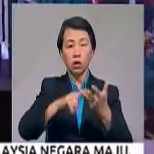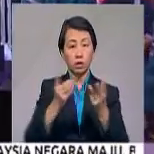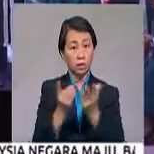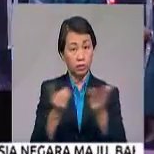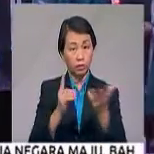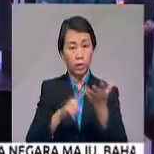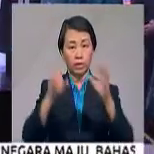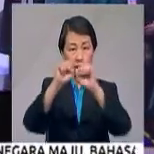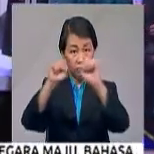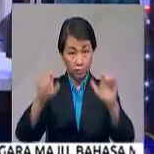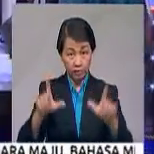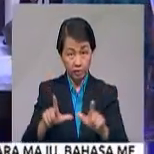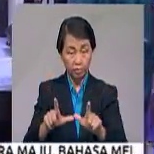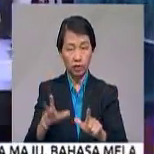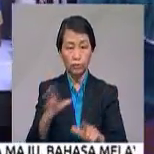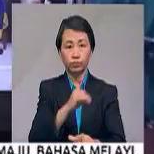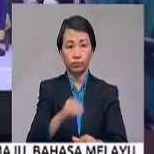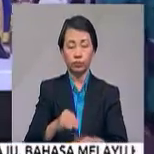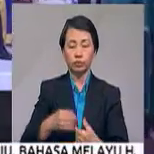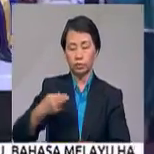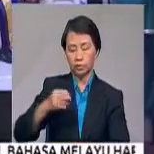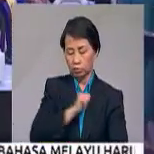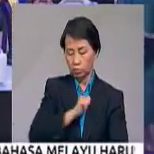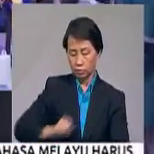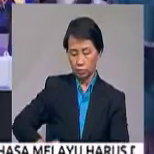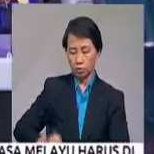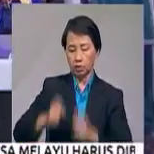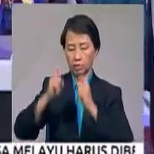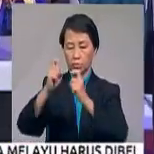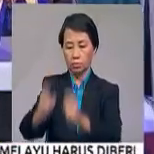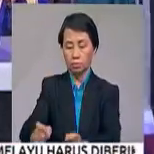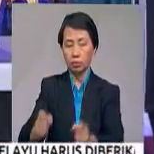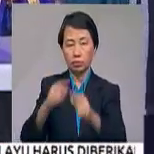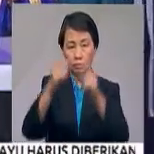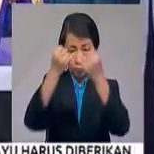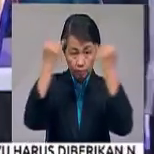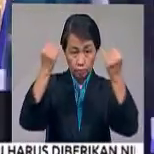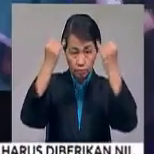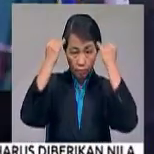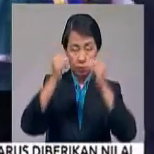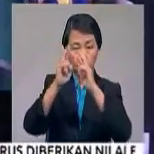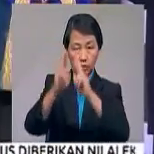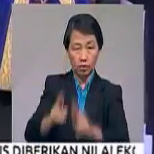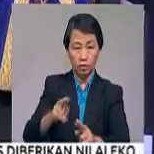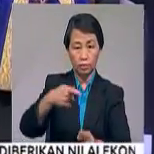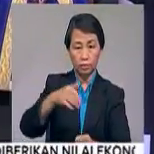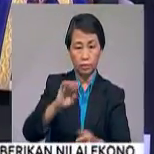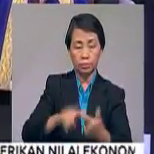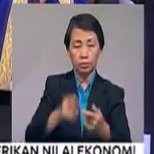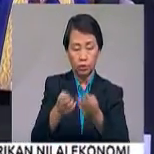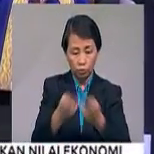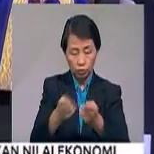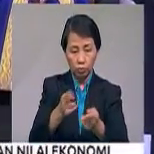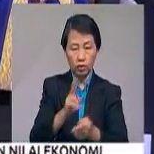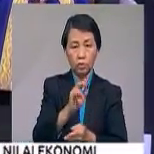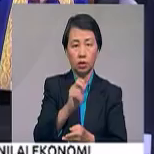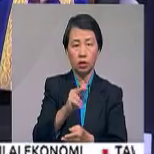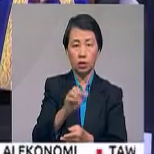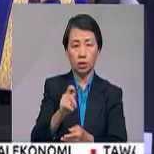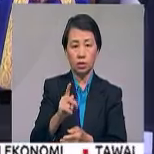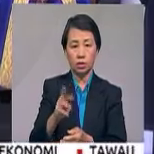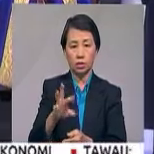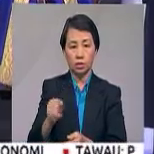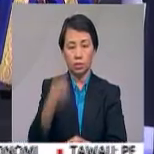Sijil. Pada masa sama, Sultan Abdullah turut menyampaikan anugerah ijazah Doktor Kehormat Pengurusan Uni KL kepada mantan Perdana